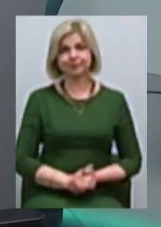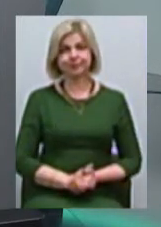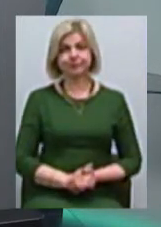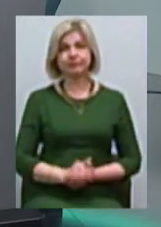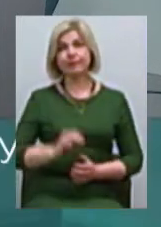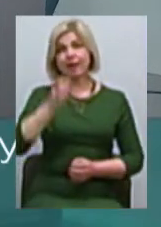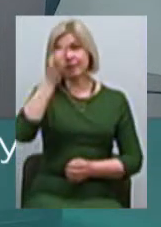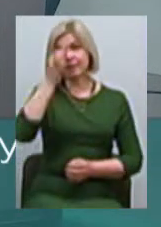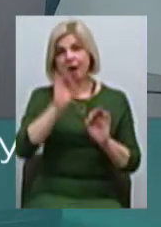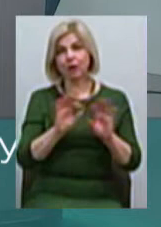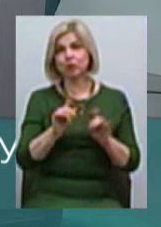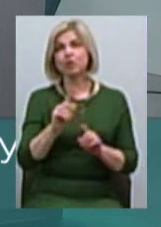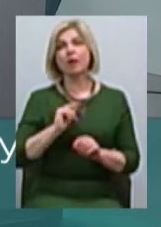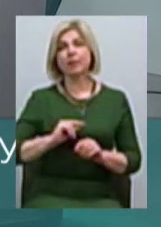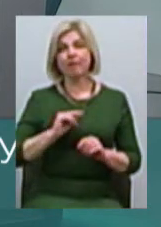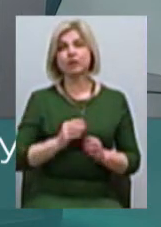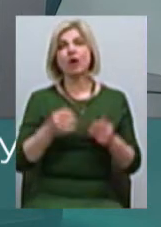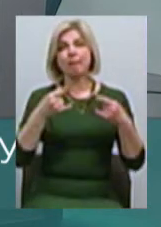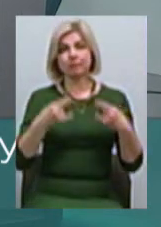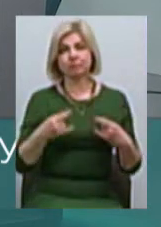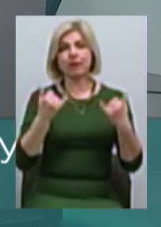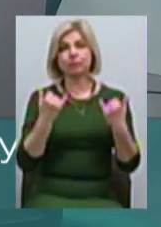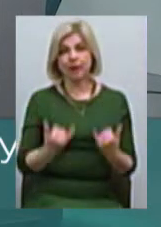нагадую, що ми працюємо в прямому ефірі. Наш контактний телефон